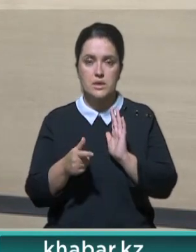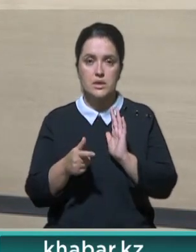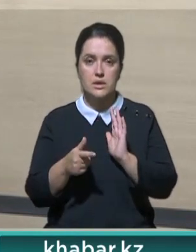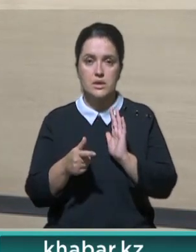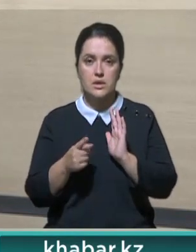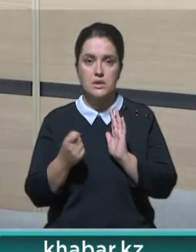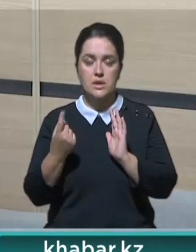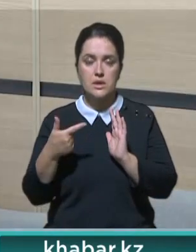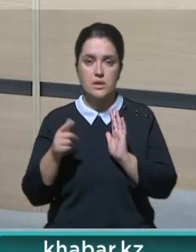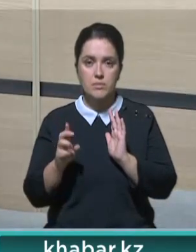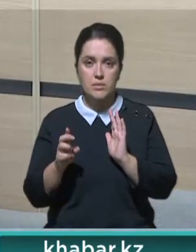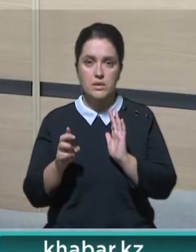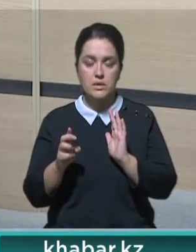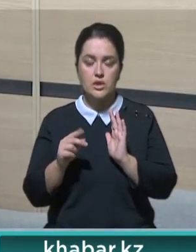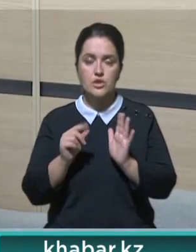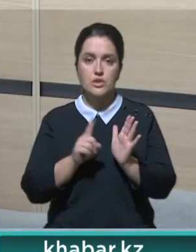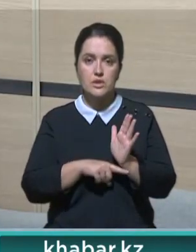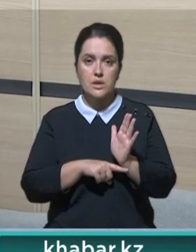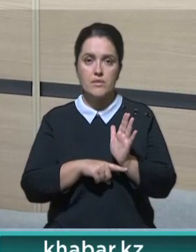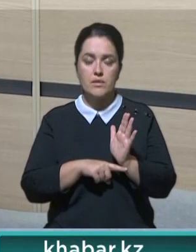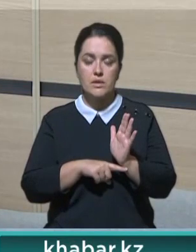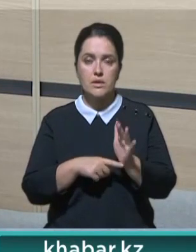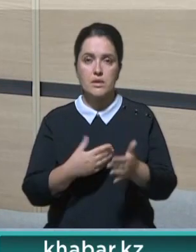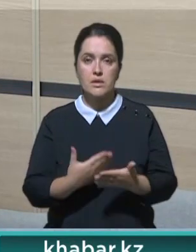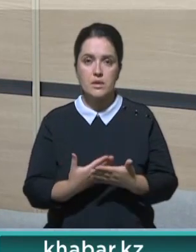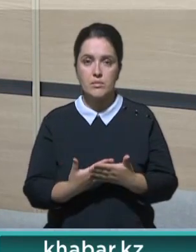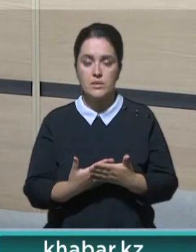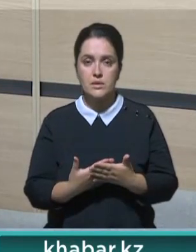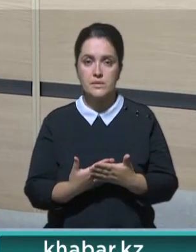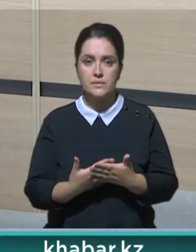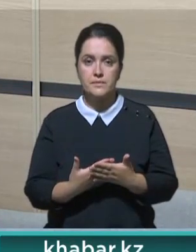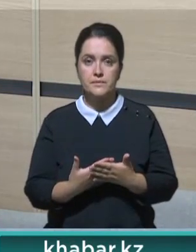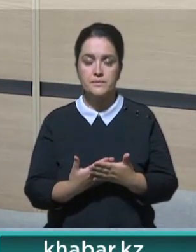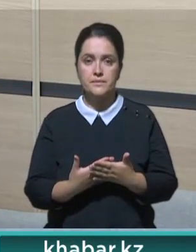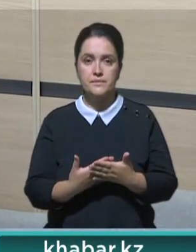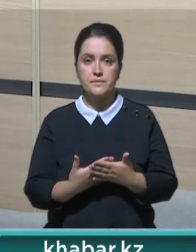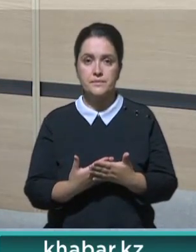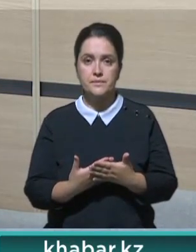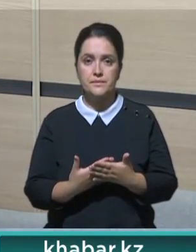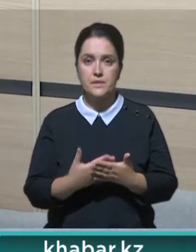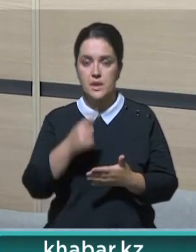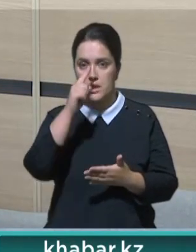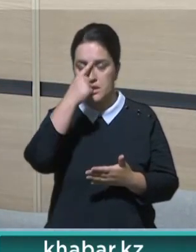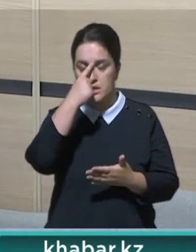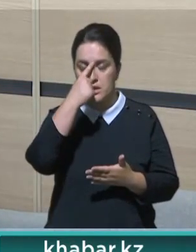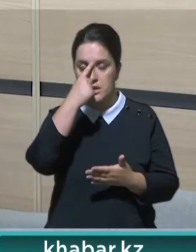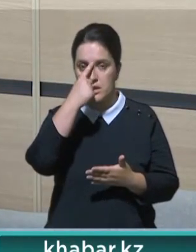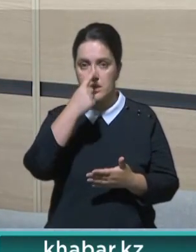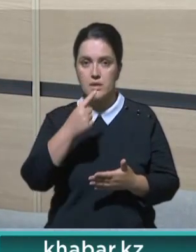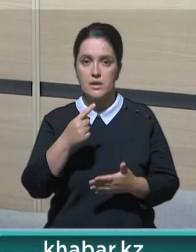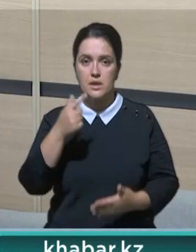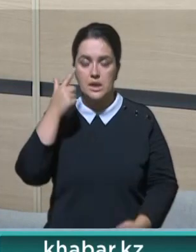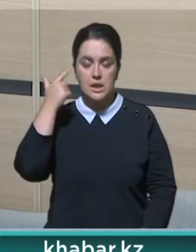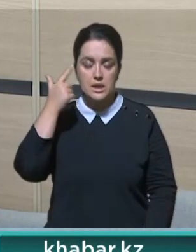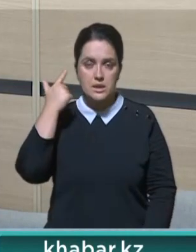за гигабайт. Дешевле, допустим, в таких странах, как Индия,